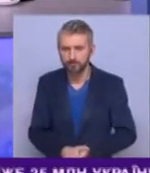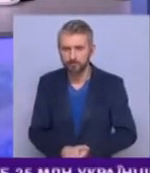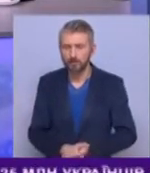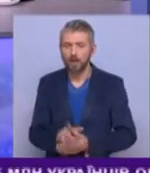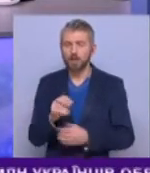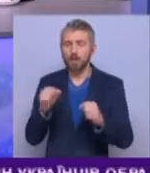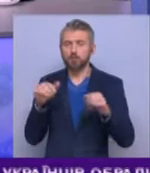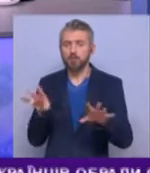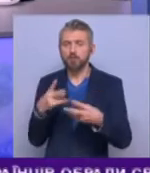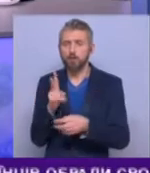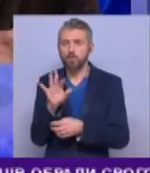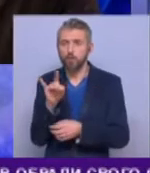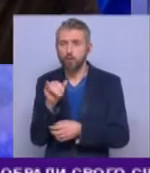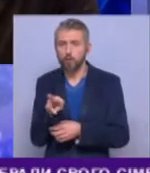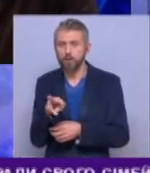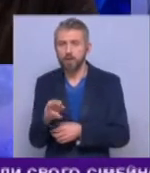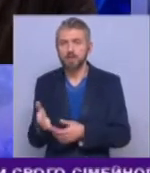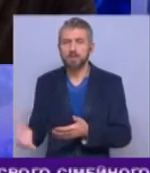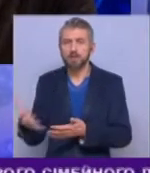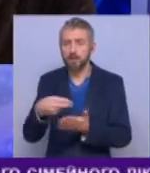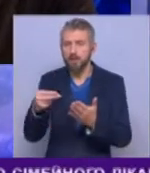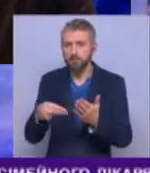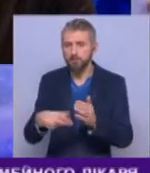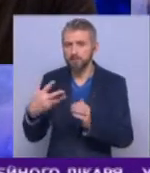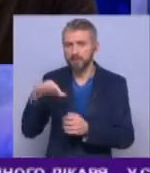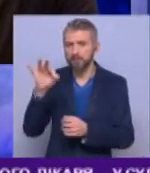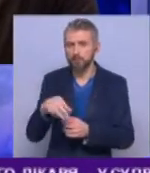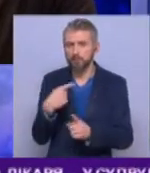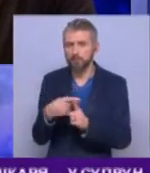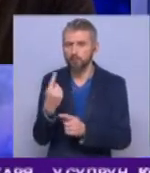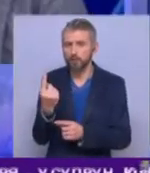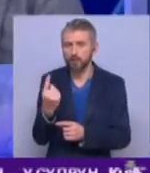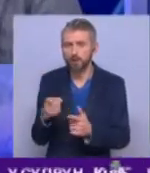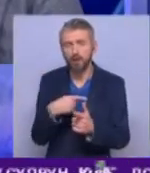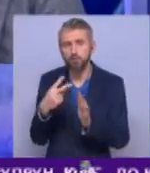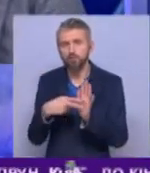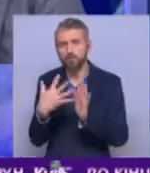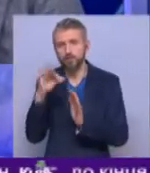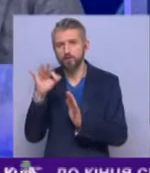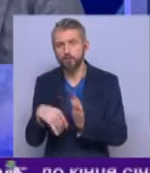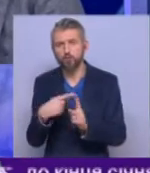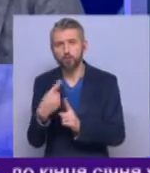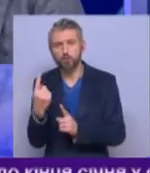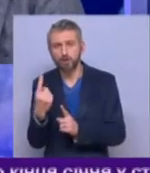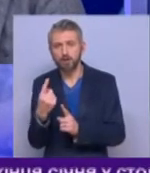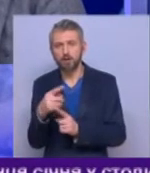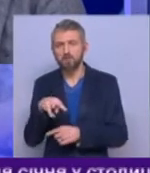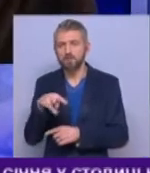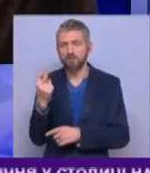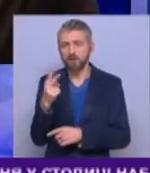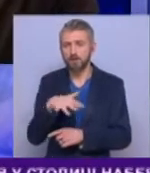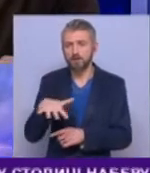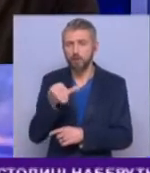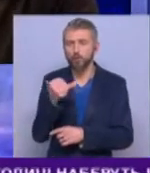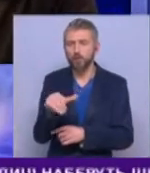На зборах не потрібен кворум. Зібрали підписи 50% плюс один або 75% плюс один квадратний метр. І